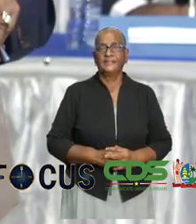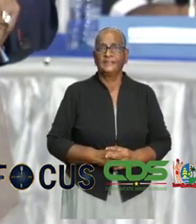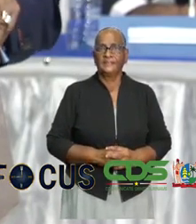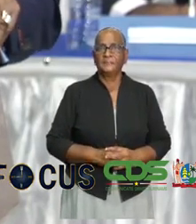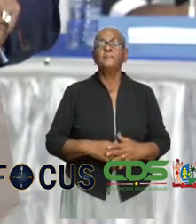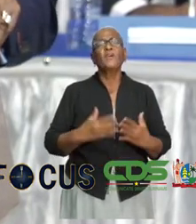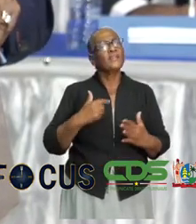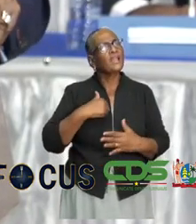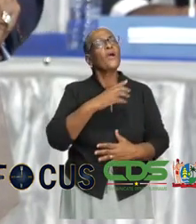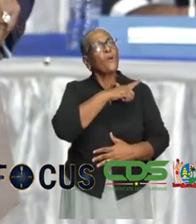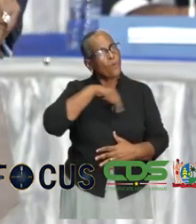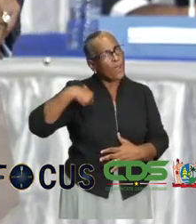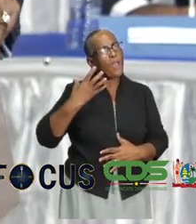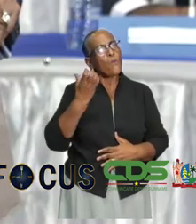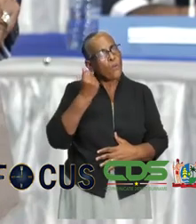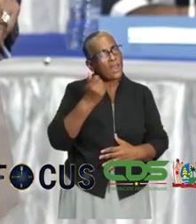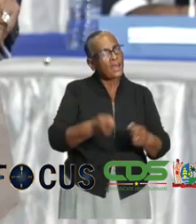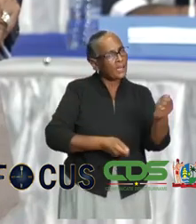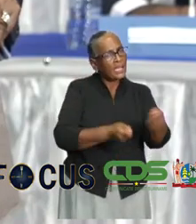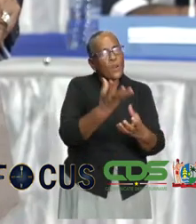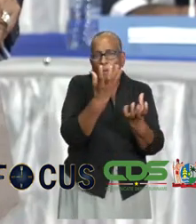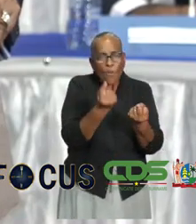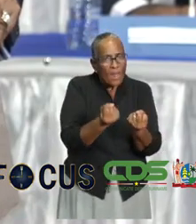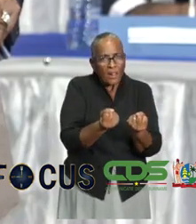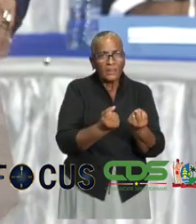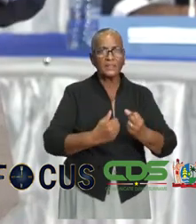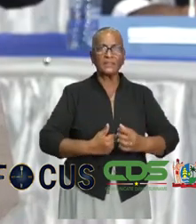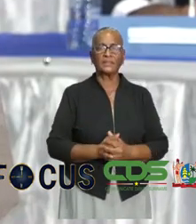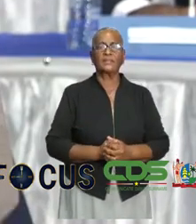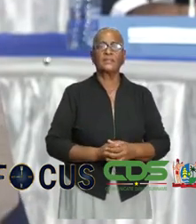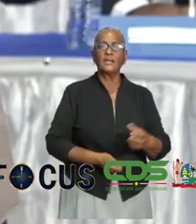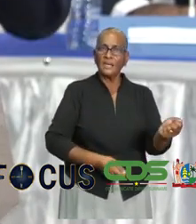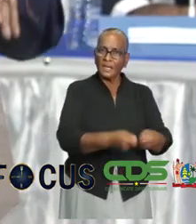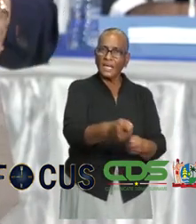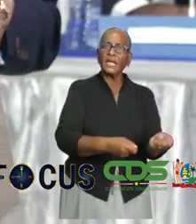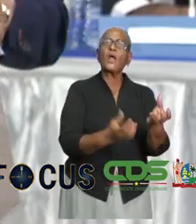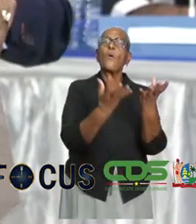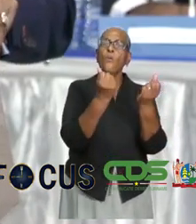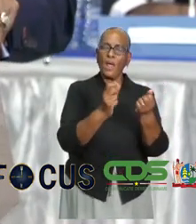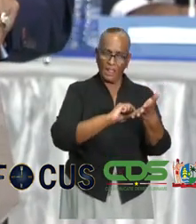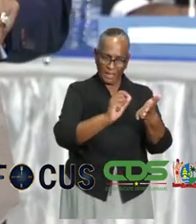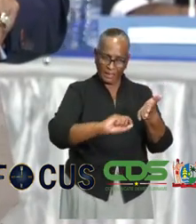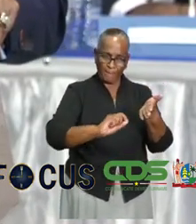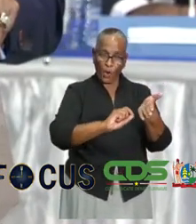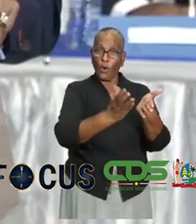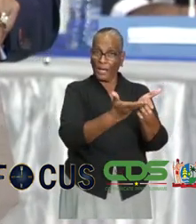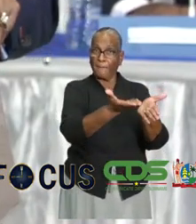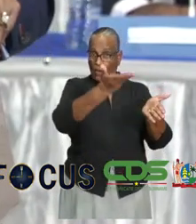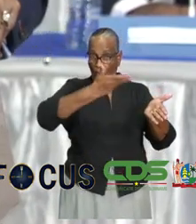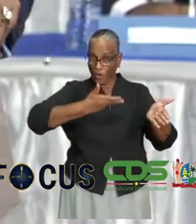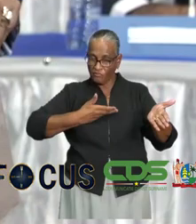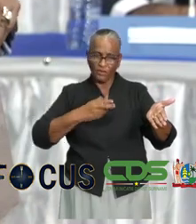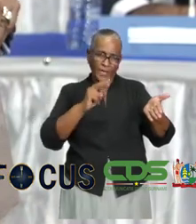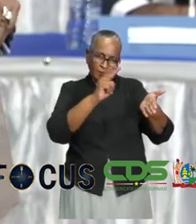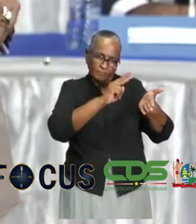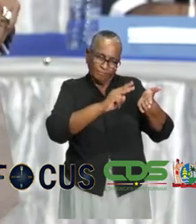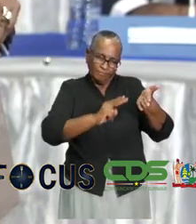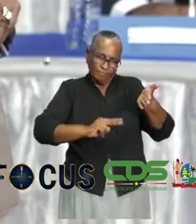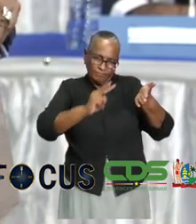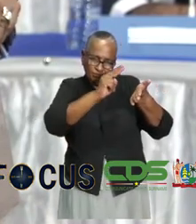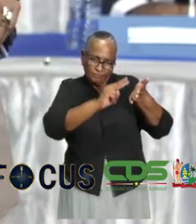En dat willen we niet als regering. Als regering hebben we het rapport ontvangen. We bestuderen dat